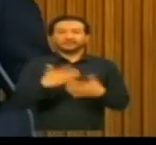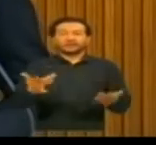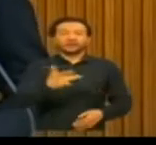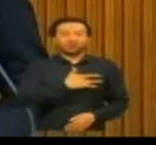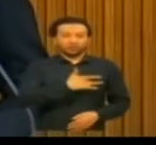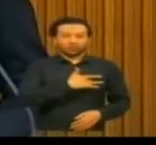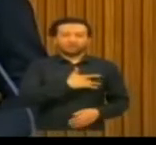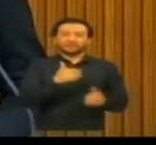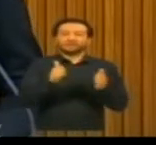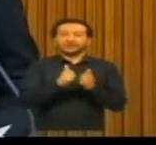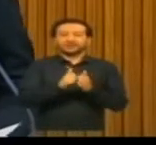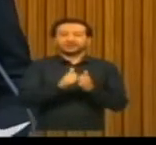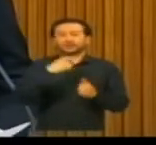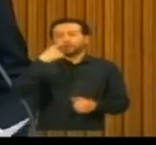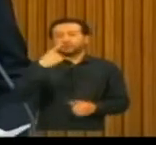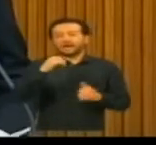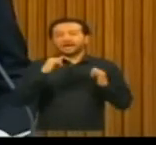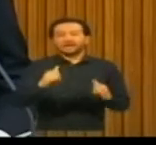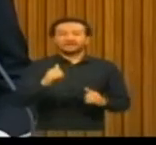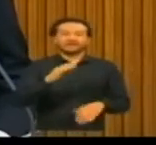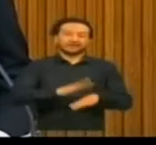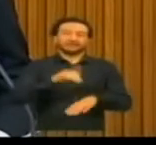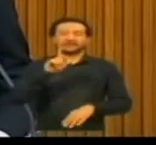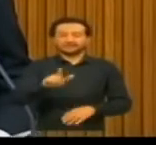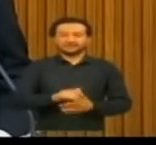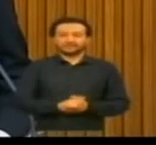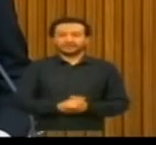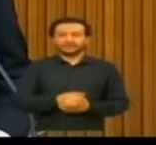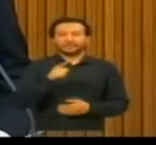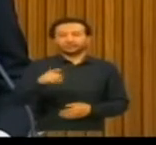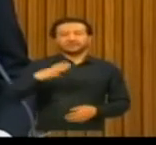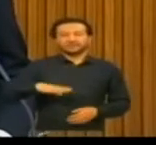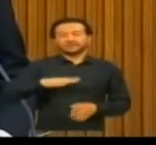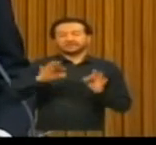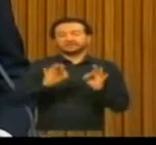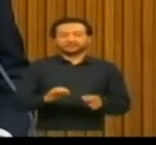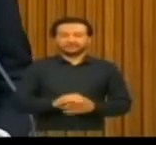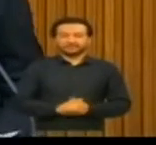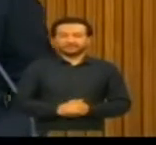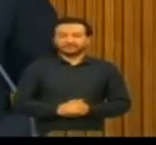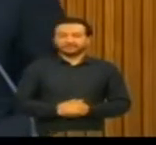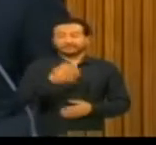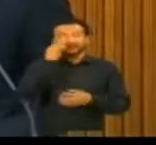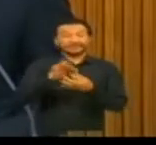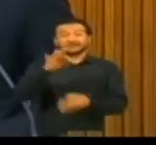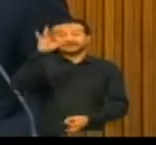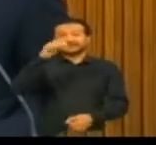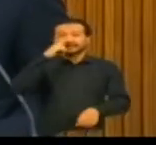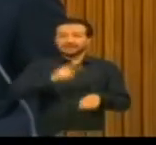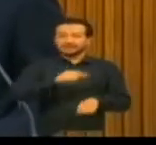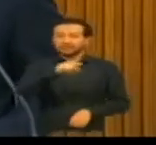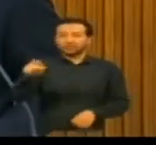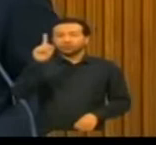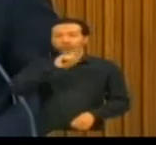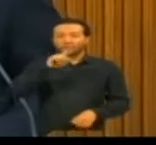gönlümüzle dudaklarımız aynı şeyi ifade edebilmeli. Bunu arzu ederiz, bunu dileriz. İnsanların inançları